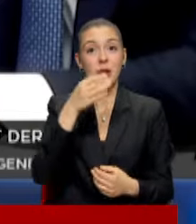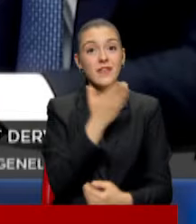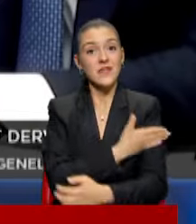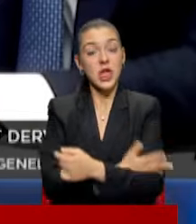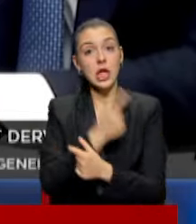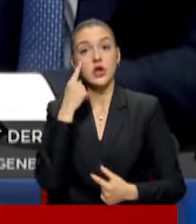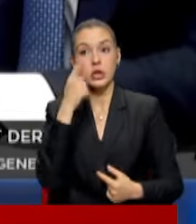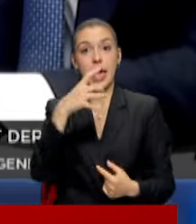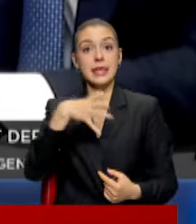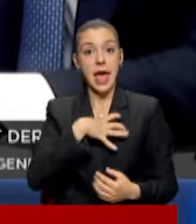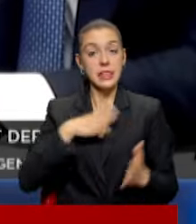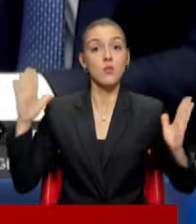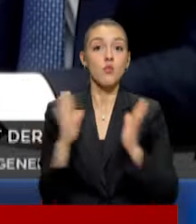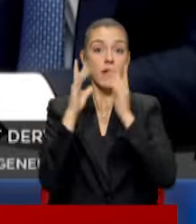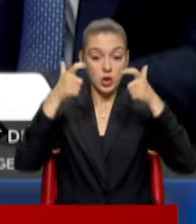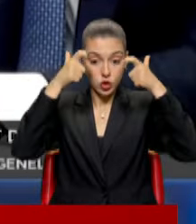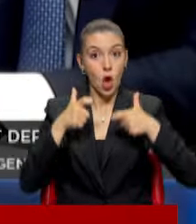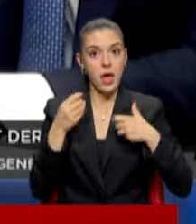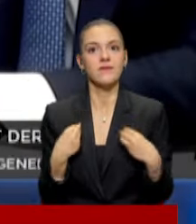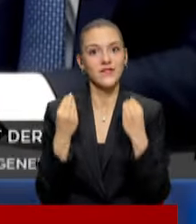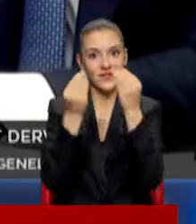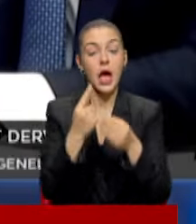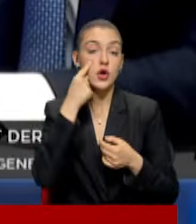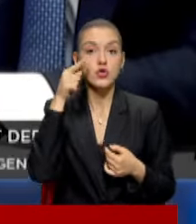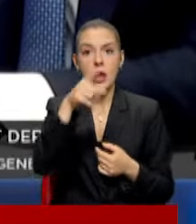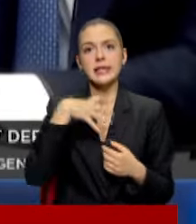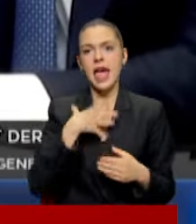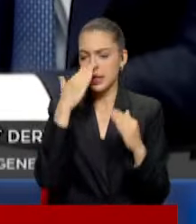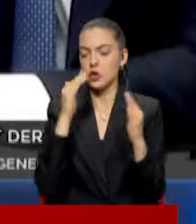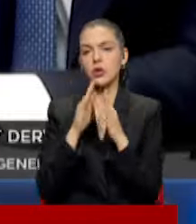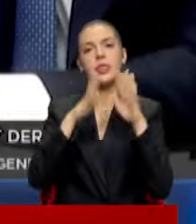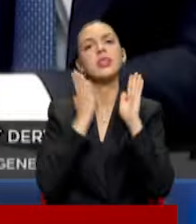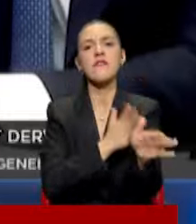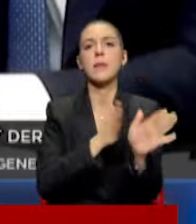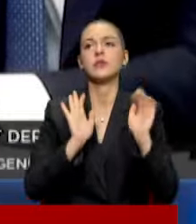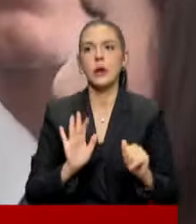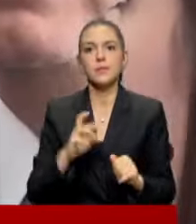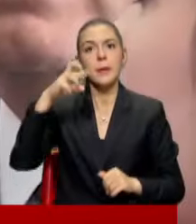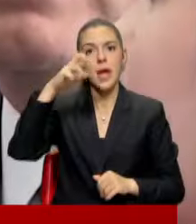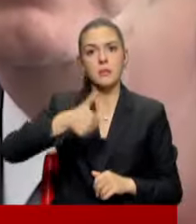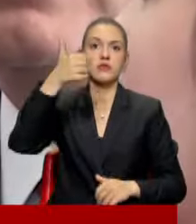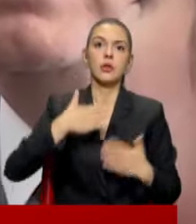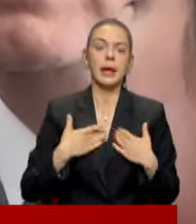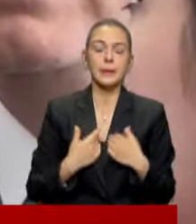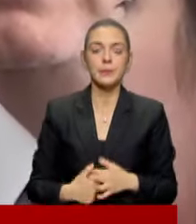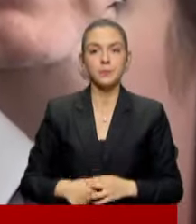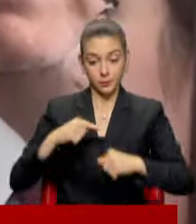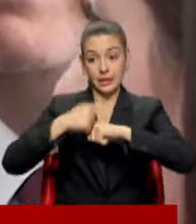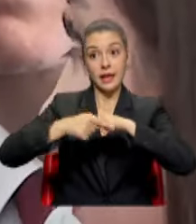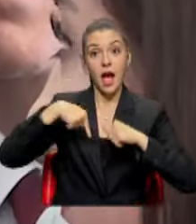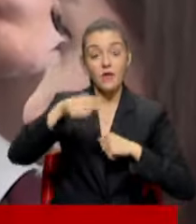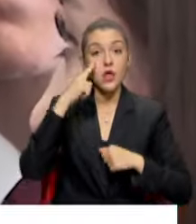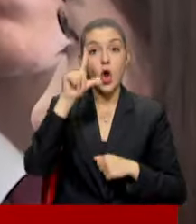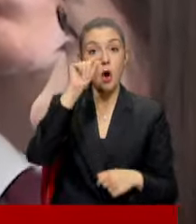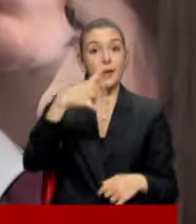vermiş olduğu muhalefet görevini kendisine yakışan bir biçimde sürdürecektir partinin başında ben varım Gelecek hafta 11 Haziran